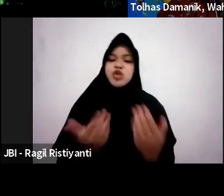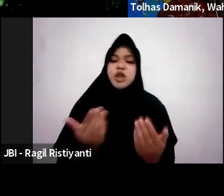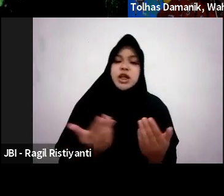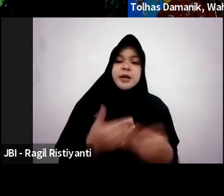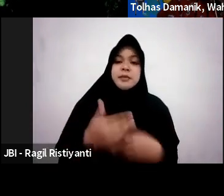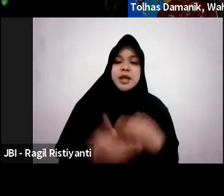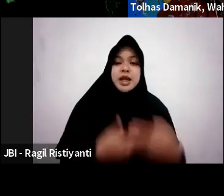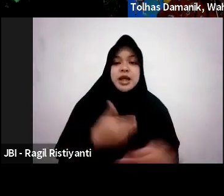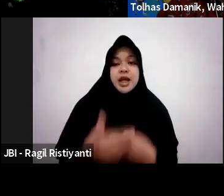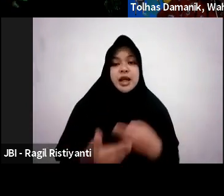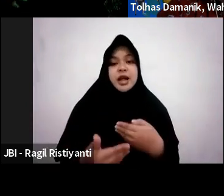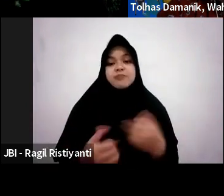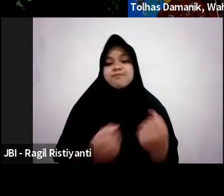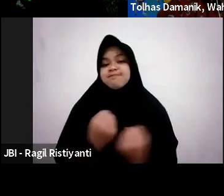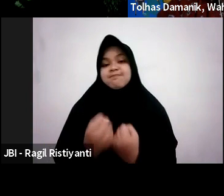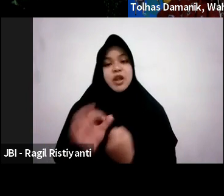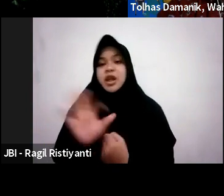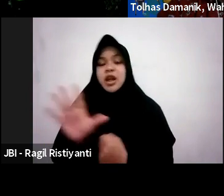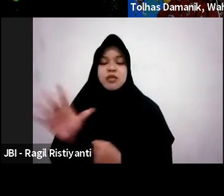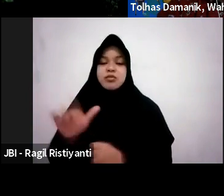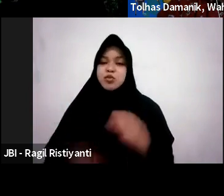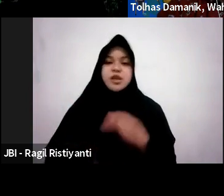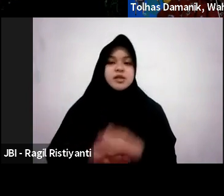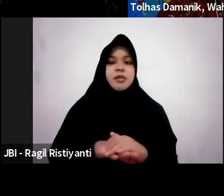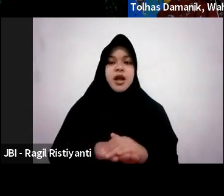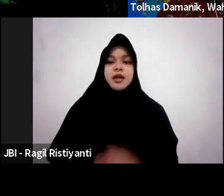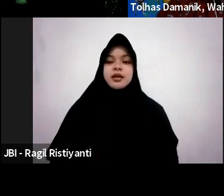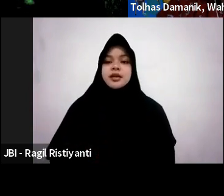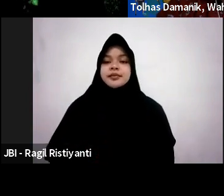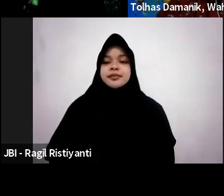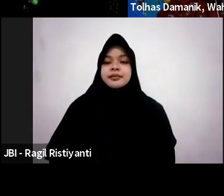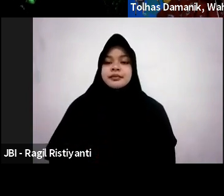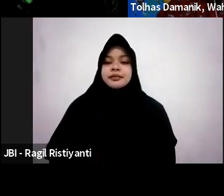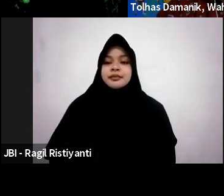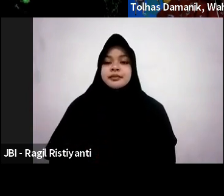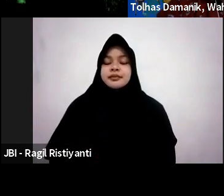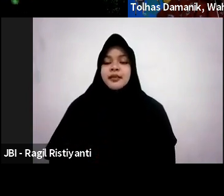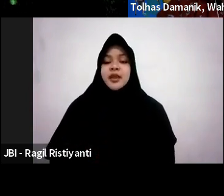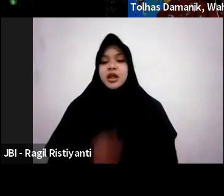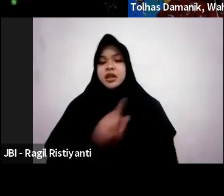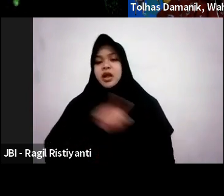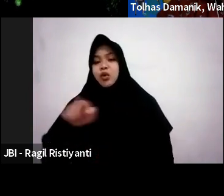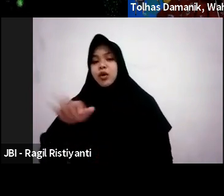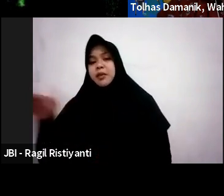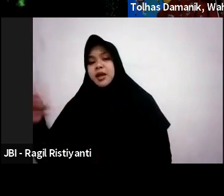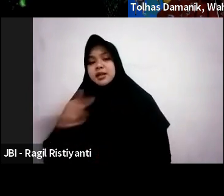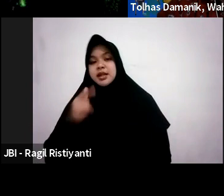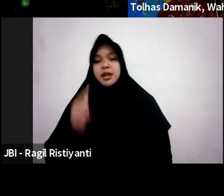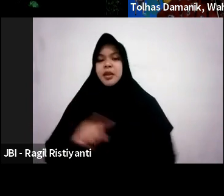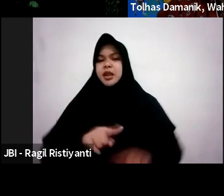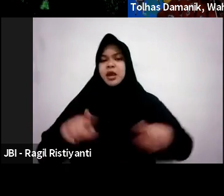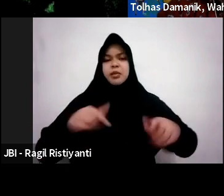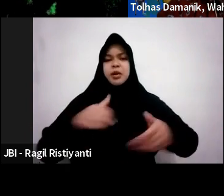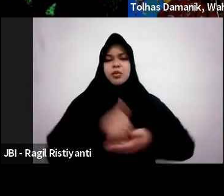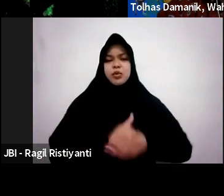penyelenggaraannya tidak tidak terlalu masih belum maksimal gitu ya karena memang disana-sini masih masih ini tetapi kita bukan start from